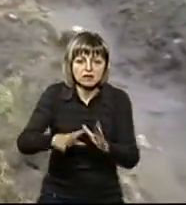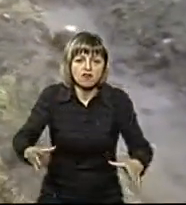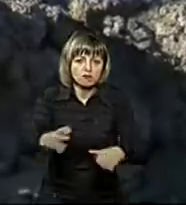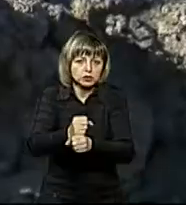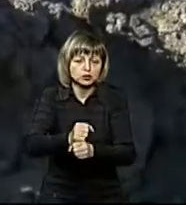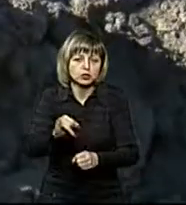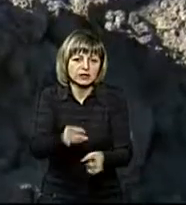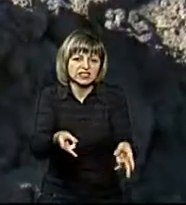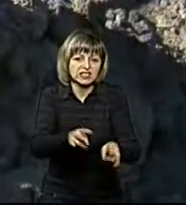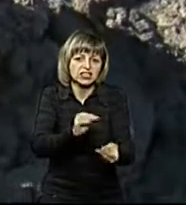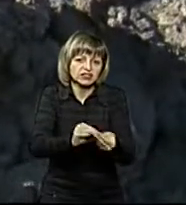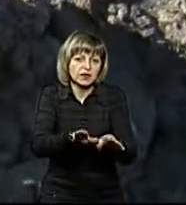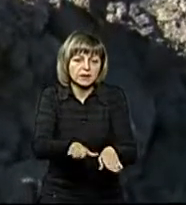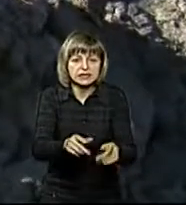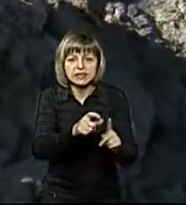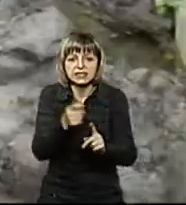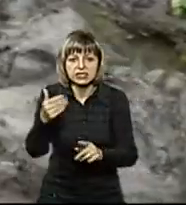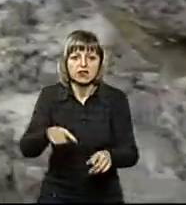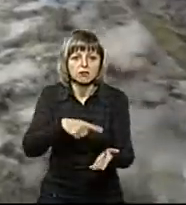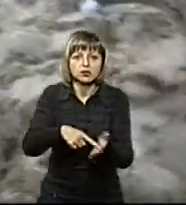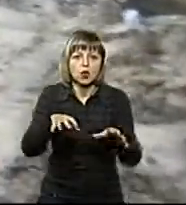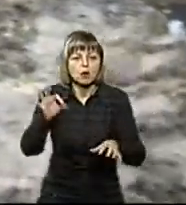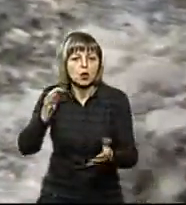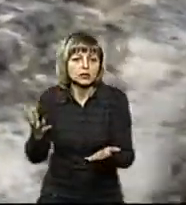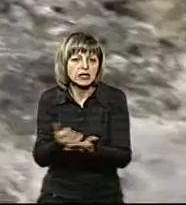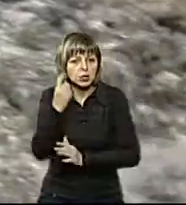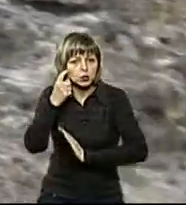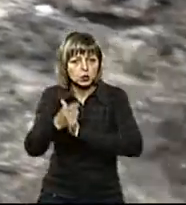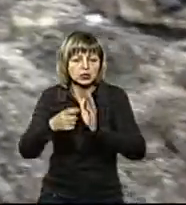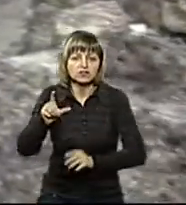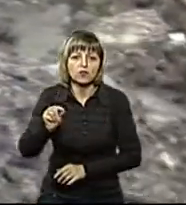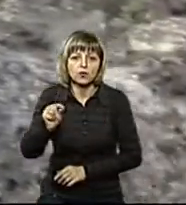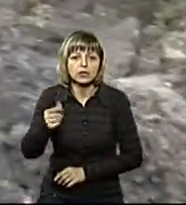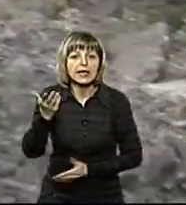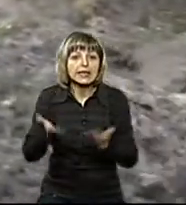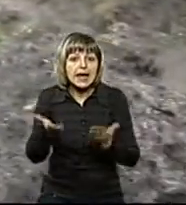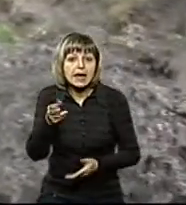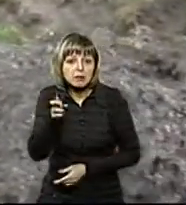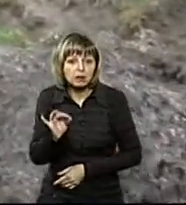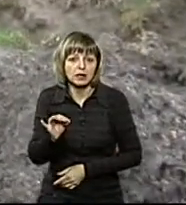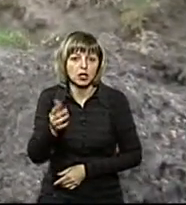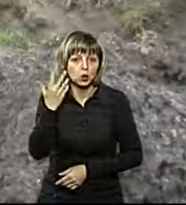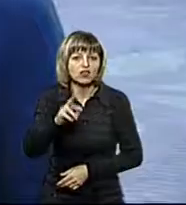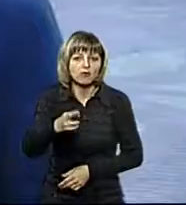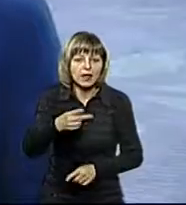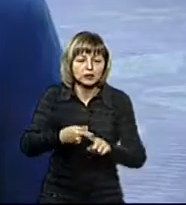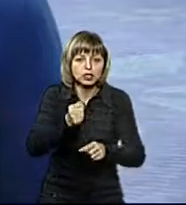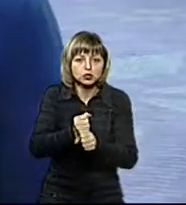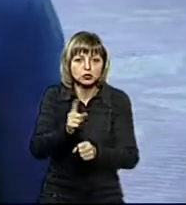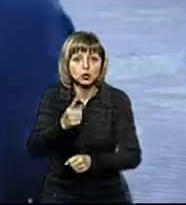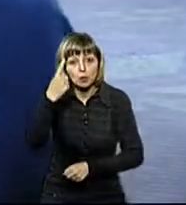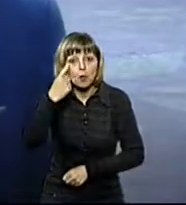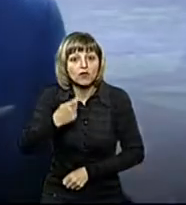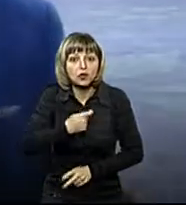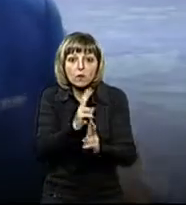на тому ж місці. Зі слів міського голови, про знахідку він дізнався у понеділок. Коли б мені тоді в цей час, коли вони там п'ятницю це зробили, щоб мені було